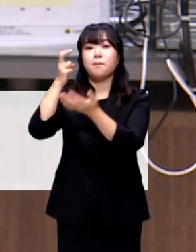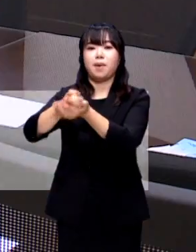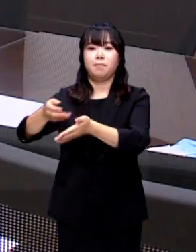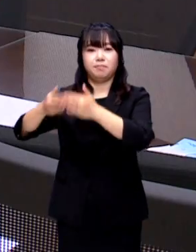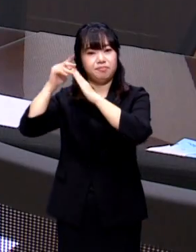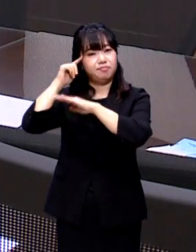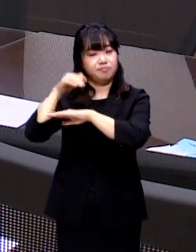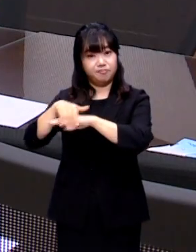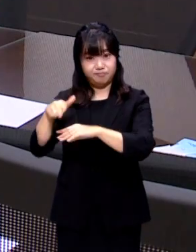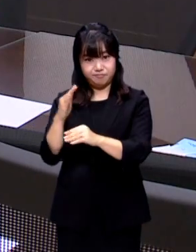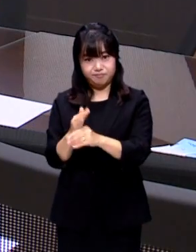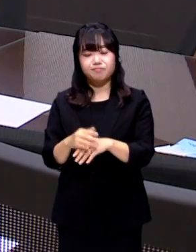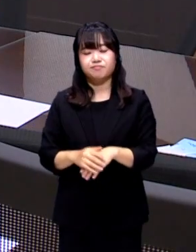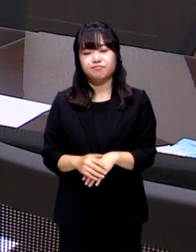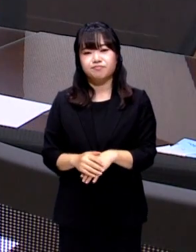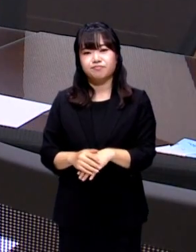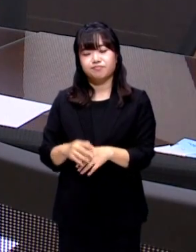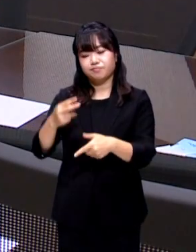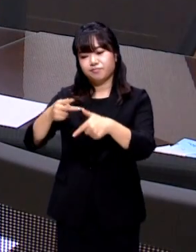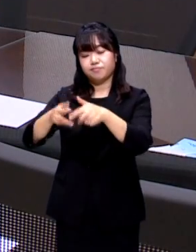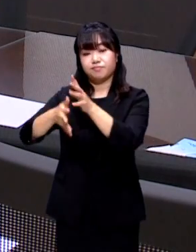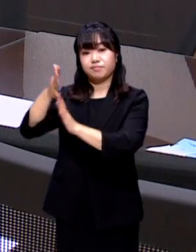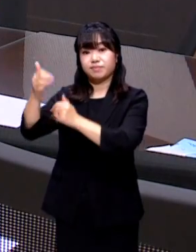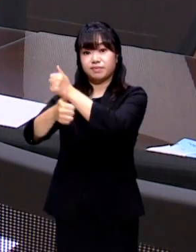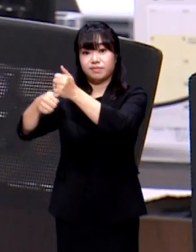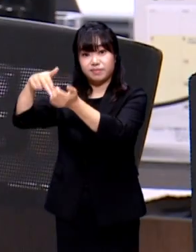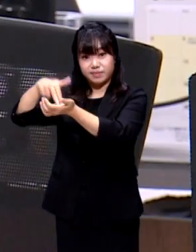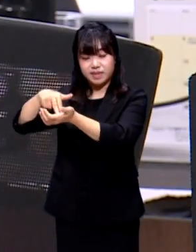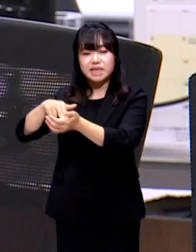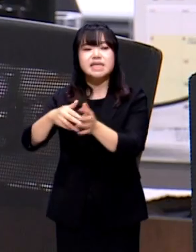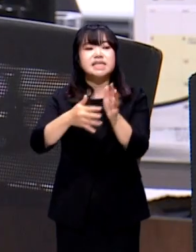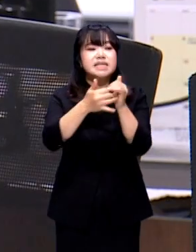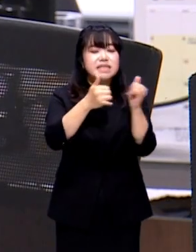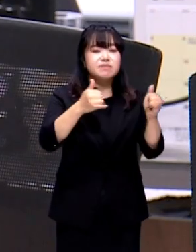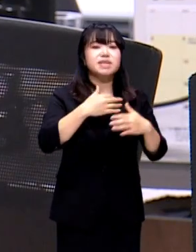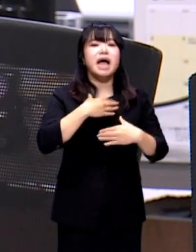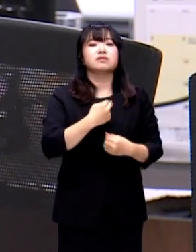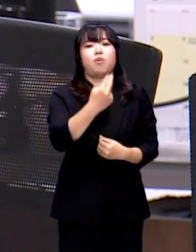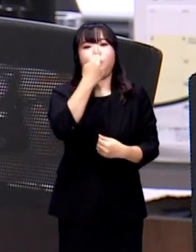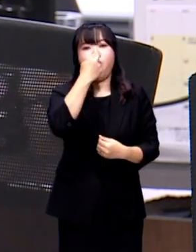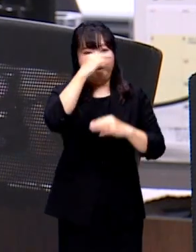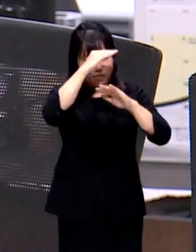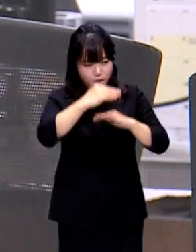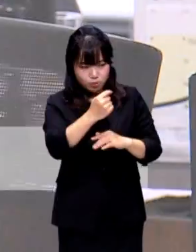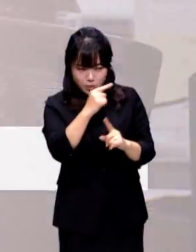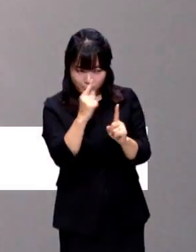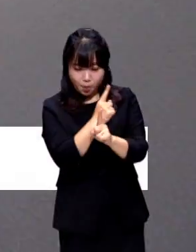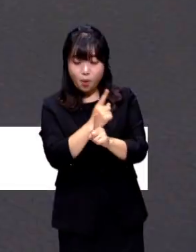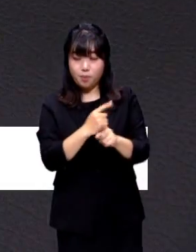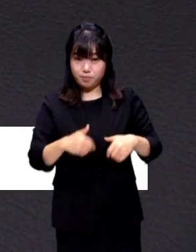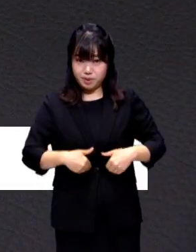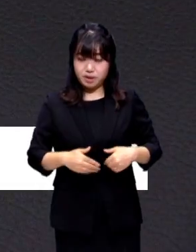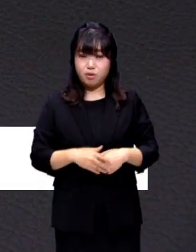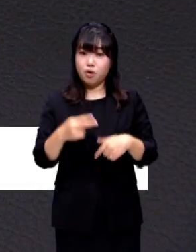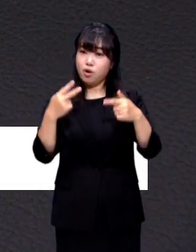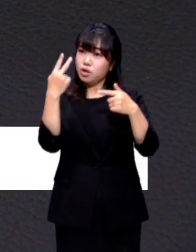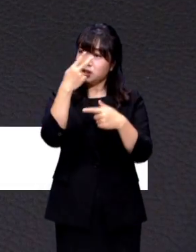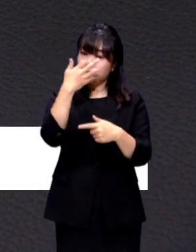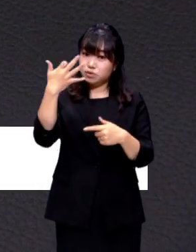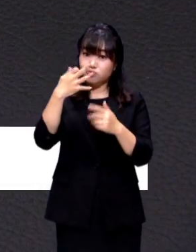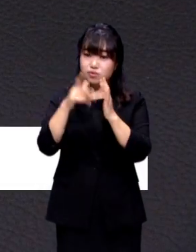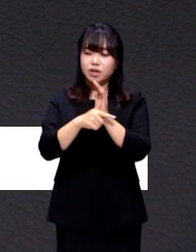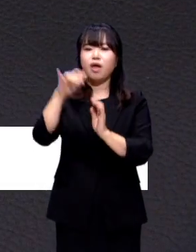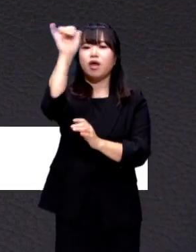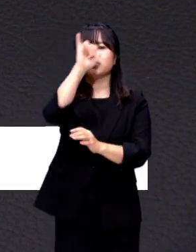예정입니다. 인천시의회는 시민 안전보험도 손보기로 했습니다. 인천시는 지난 2019년